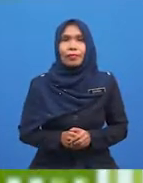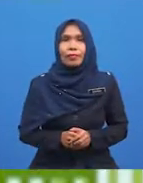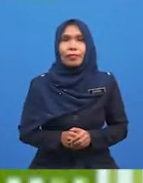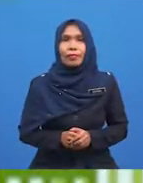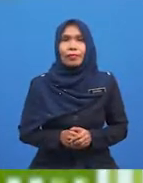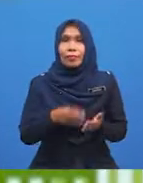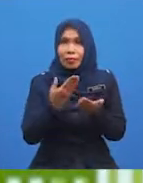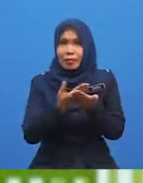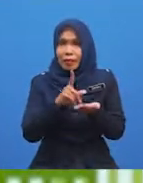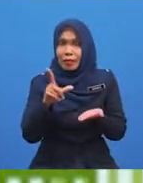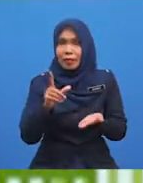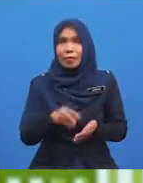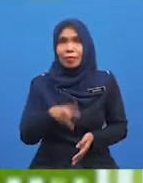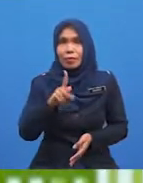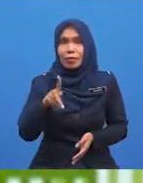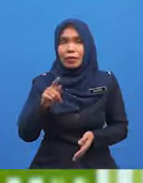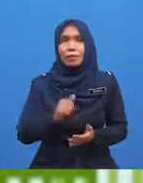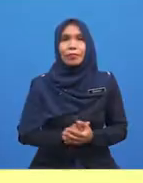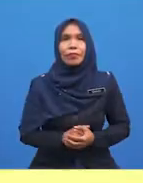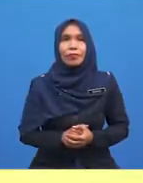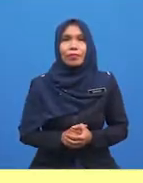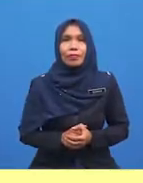Baiklah pelajar sekalian,